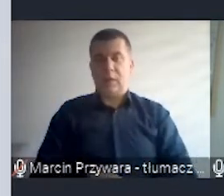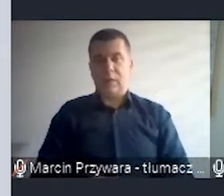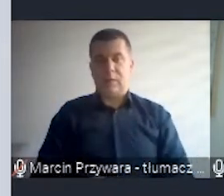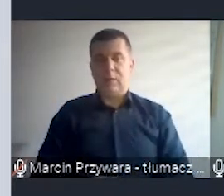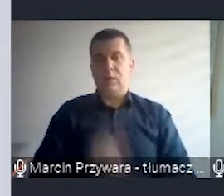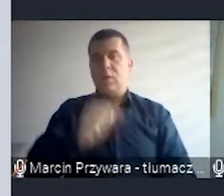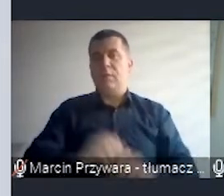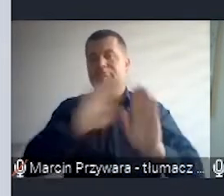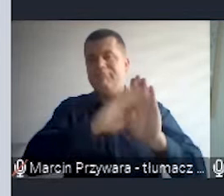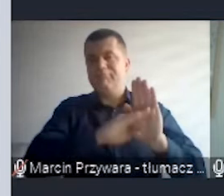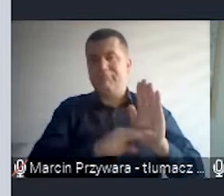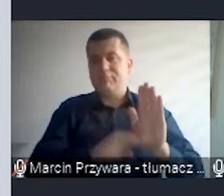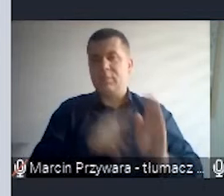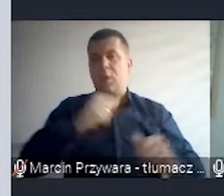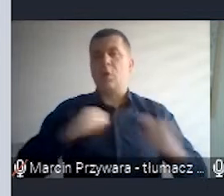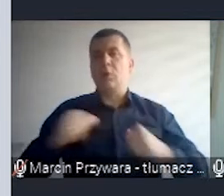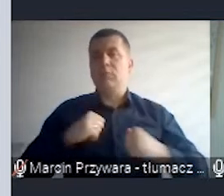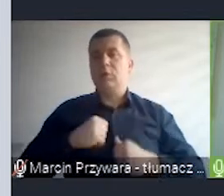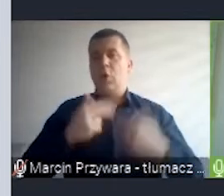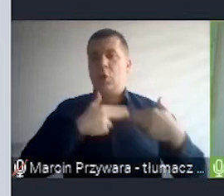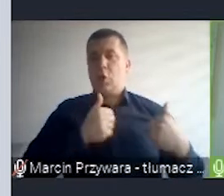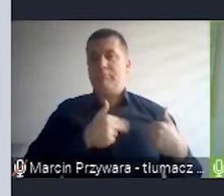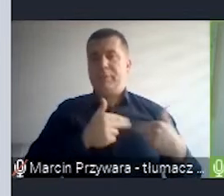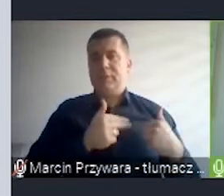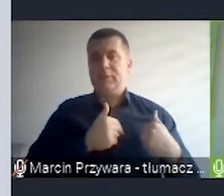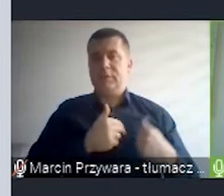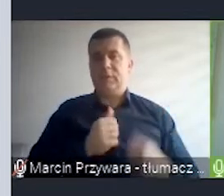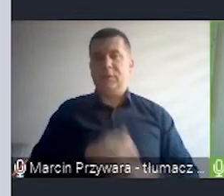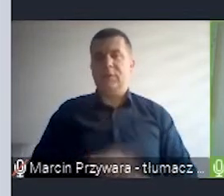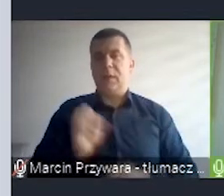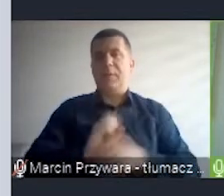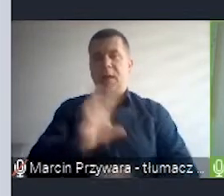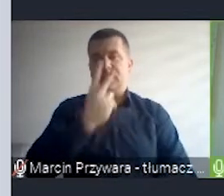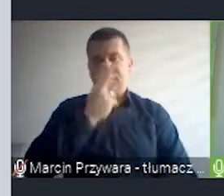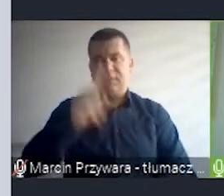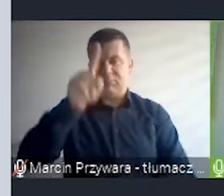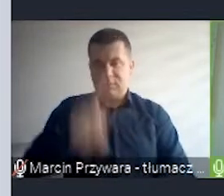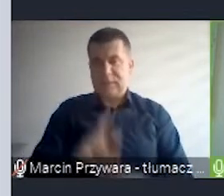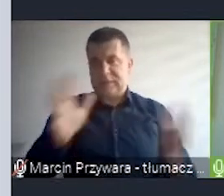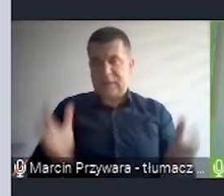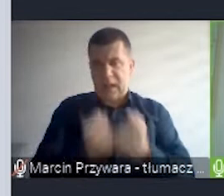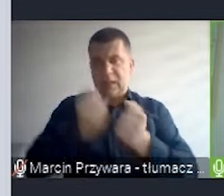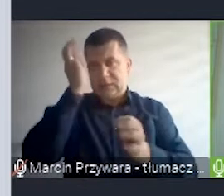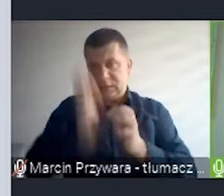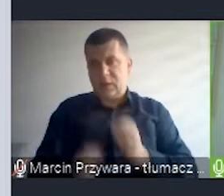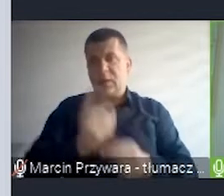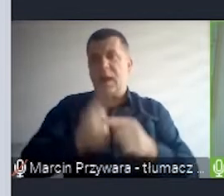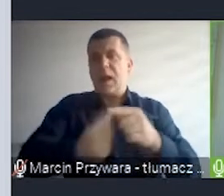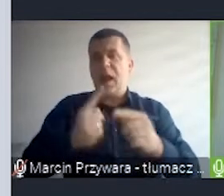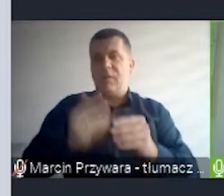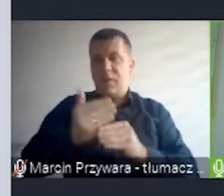To są zagadnienia związane z rozporządzeniami komisji. W prezentacji, jak widzicie zresztą, znajdziecie szczegóły, tylko kawałek